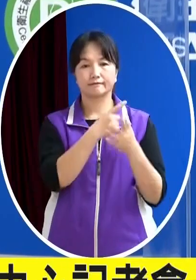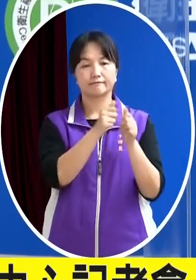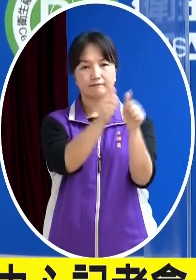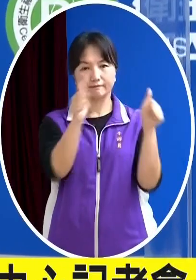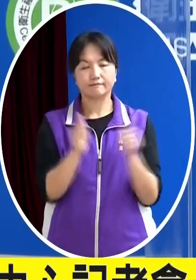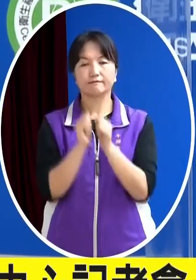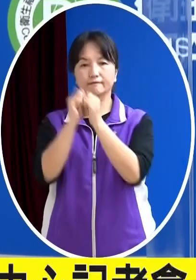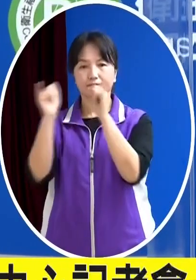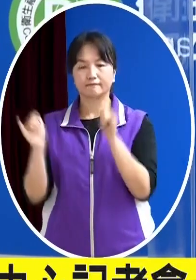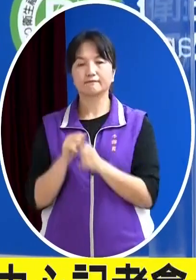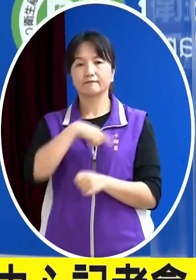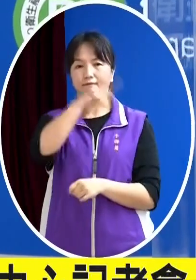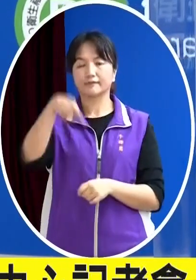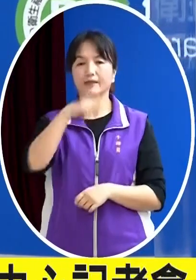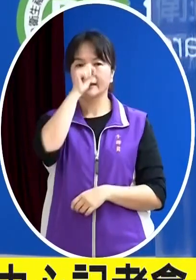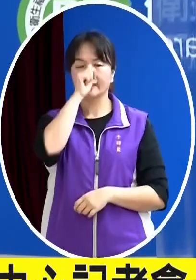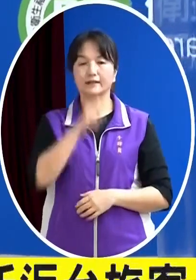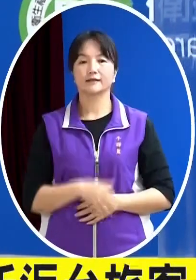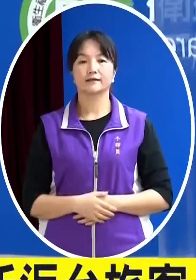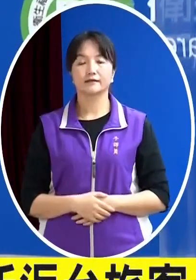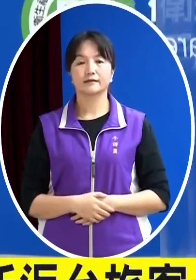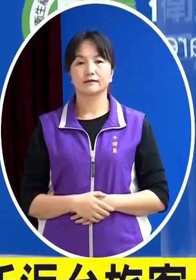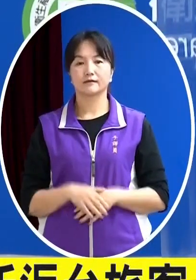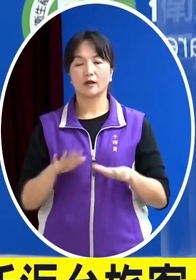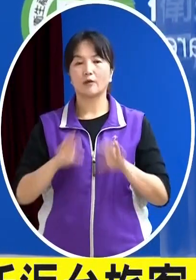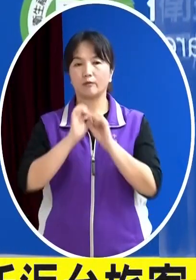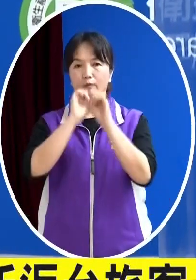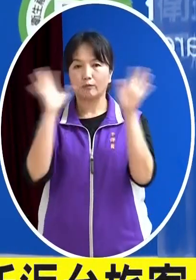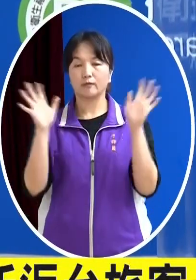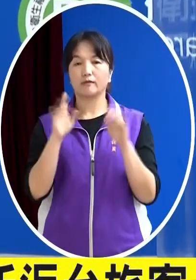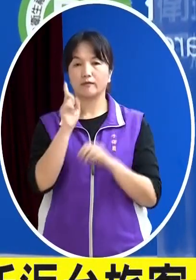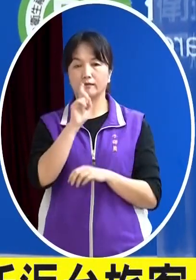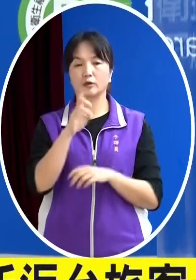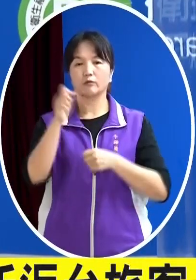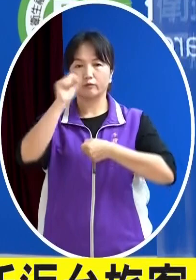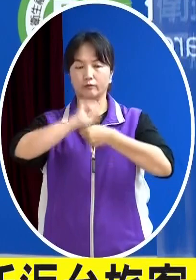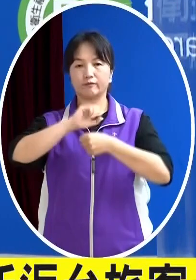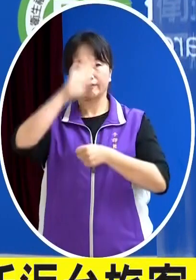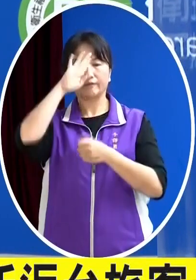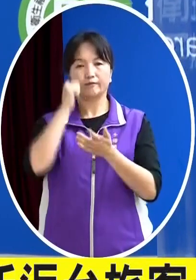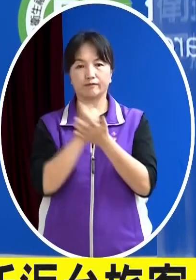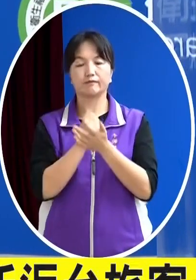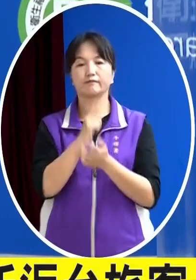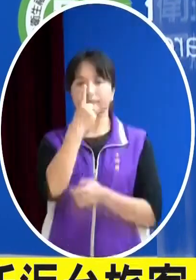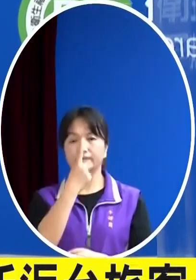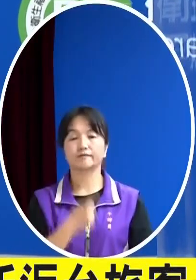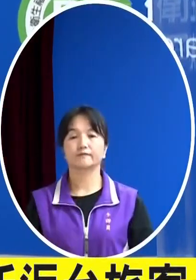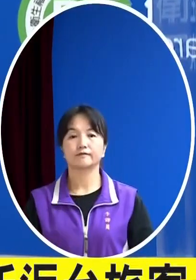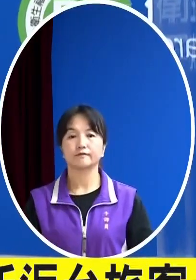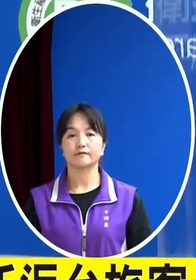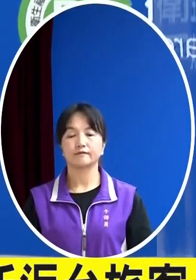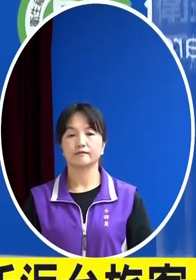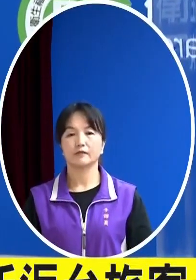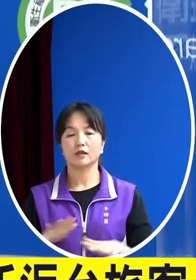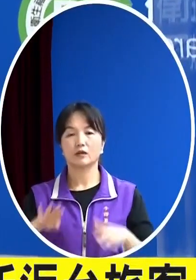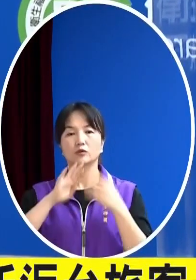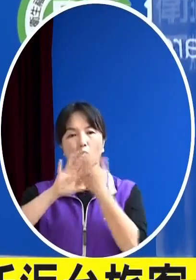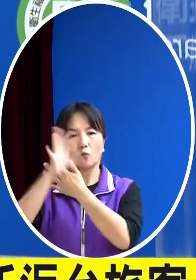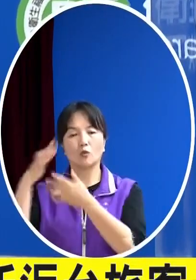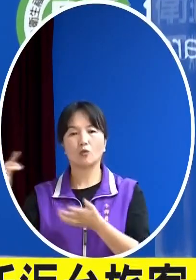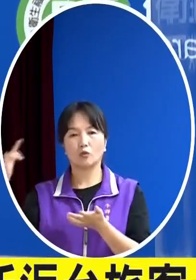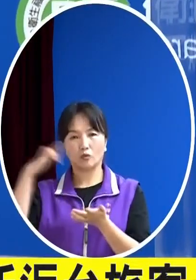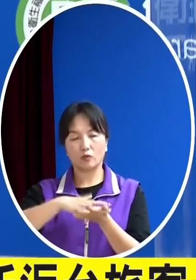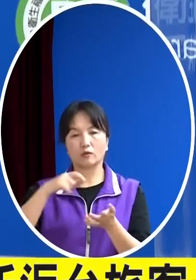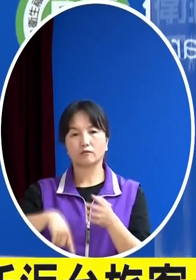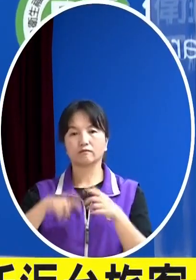位记者李氏先生，大家好哈。那我们今天跟大家宣布说，我们有一例哈新增的境外移入